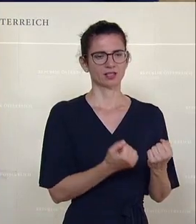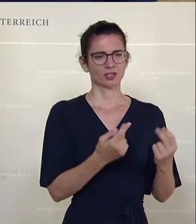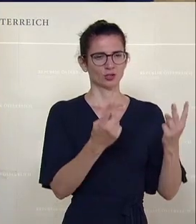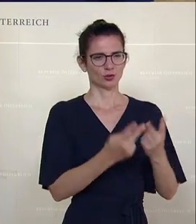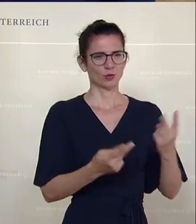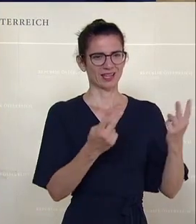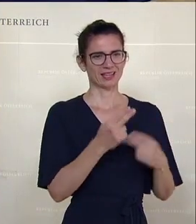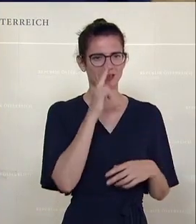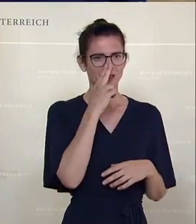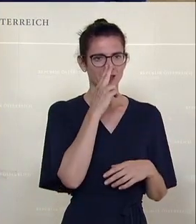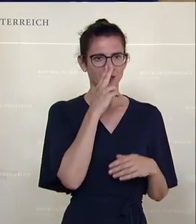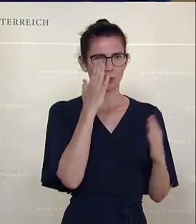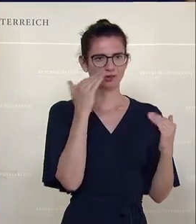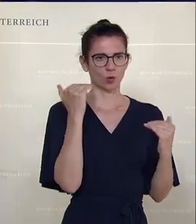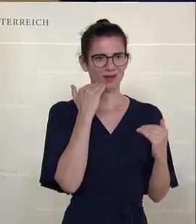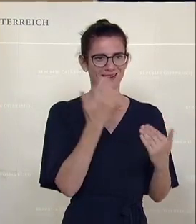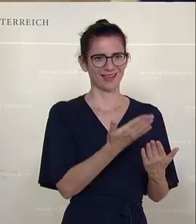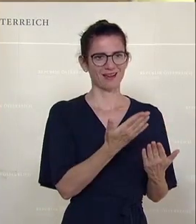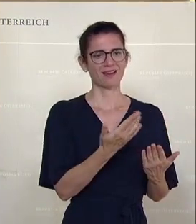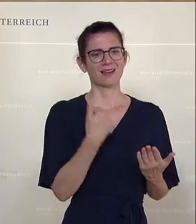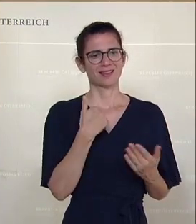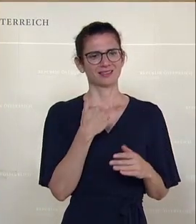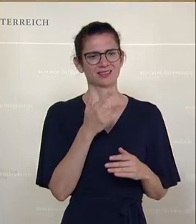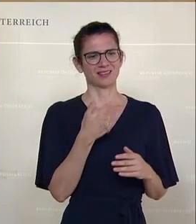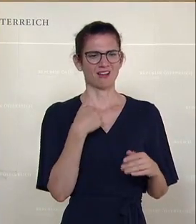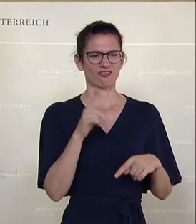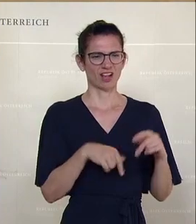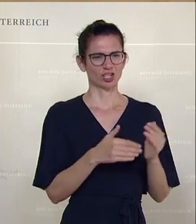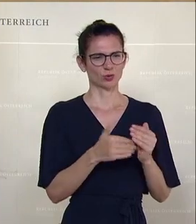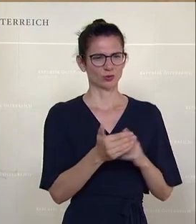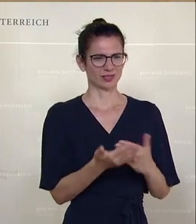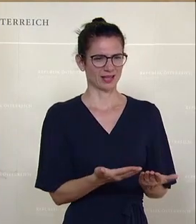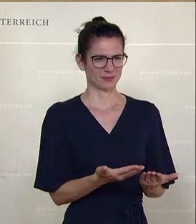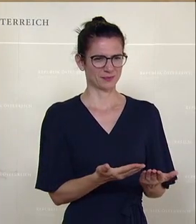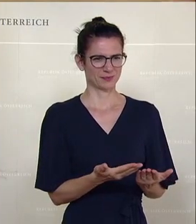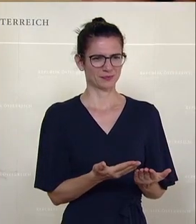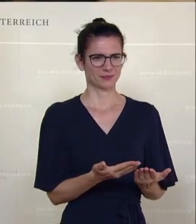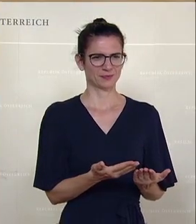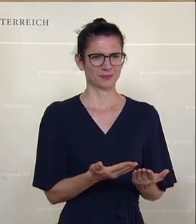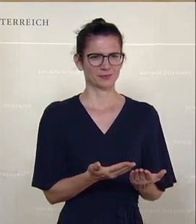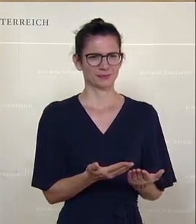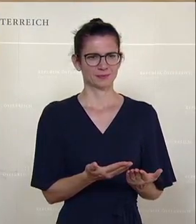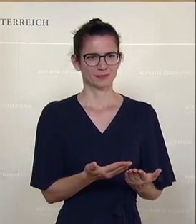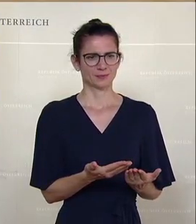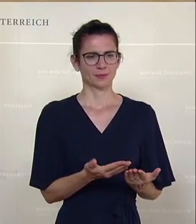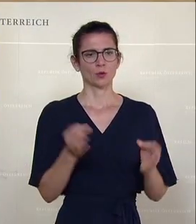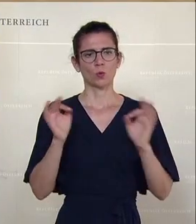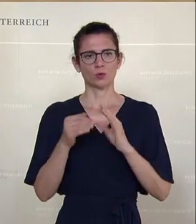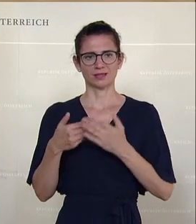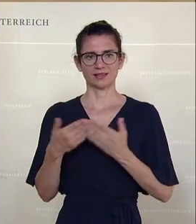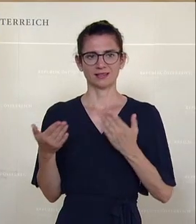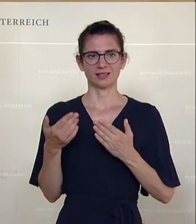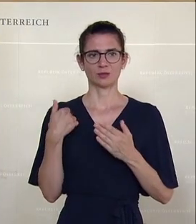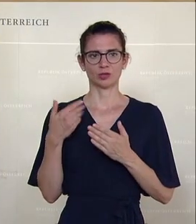oder irgendwie, dann wissen wir sind auf jeden Fall im falschen System. Oder es geht keiner mehr zur Wahl hin.